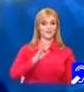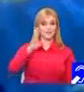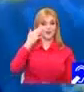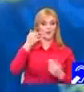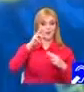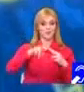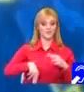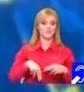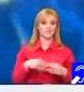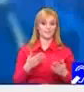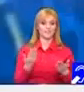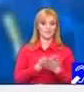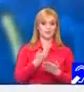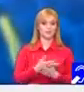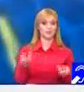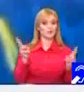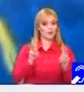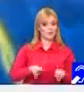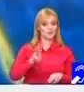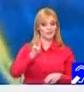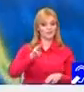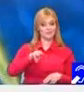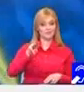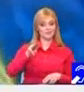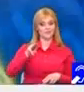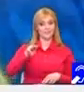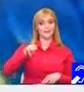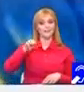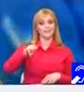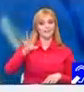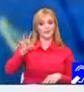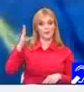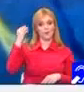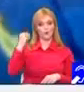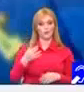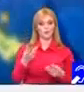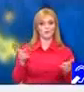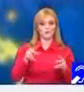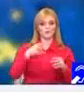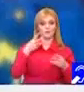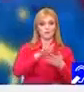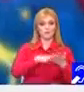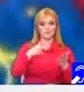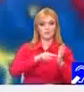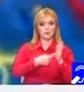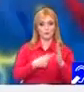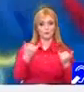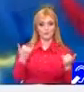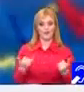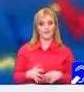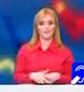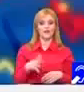Doamnelor și domnilor, după telejurnal, rămâneți pe TVR Moldova pentru emisiunea Punctul pe azi. Aflăm chiar acum de la Vasile Muntanu ce subiecte